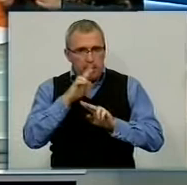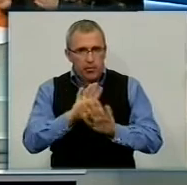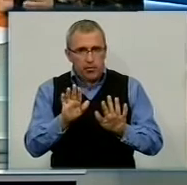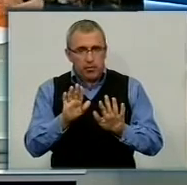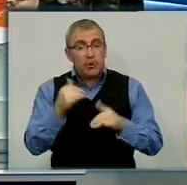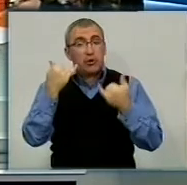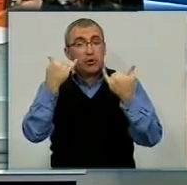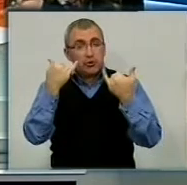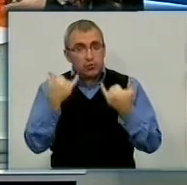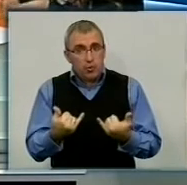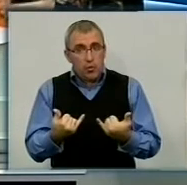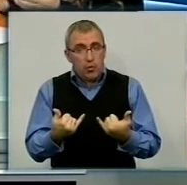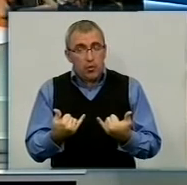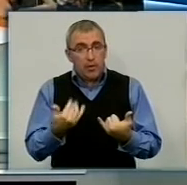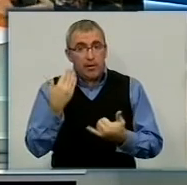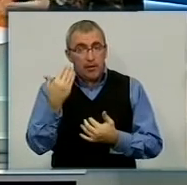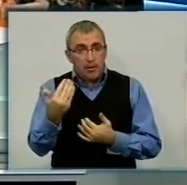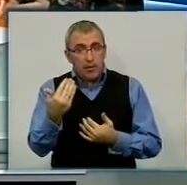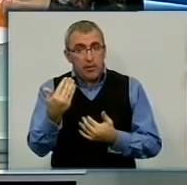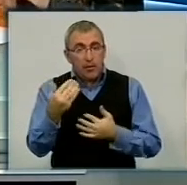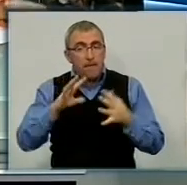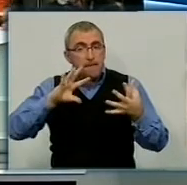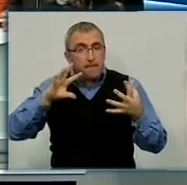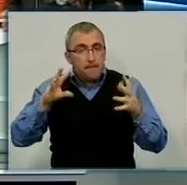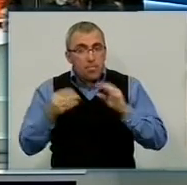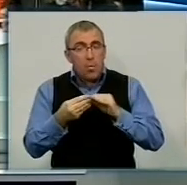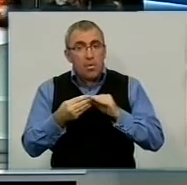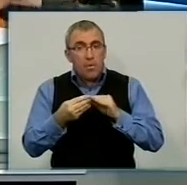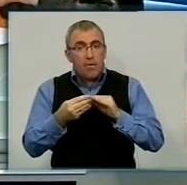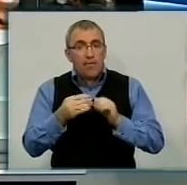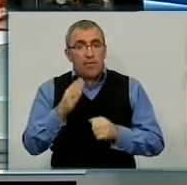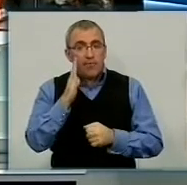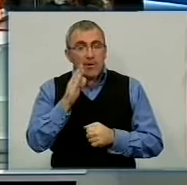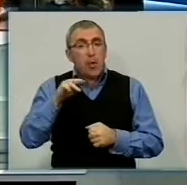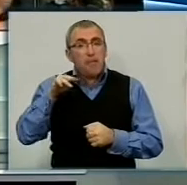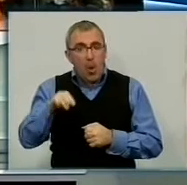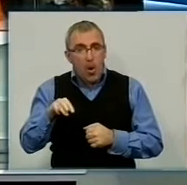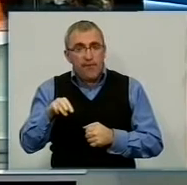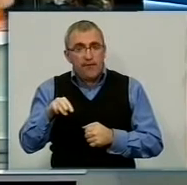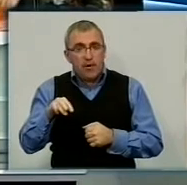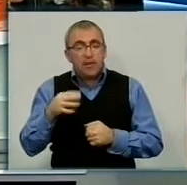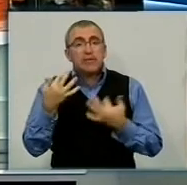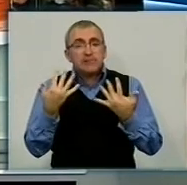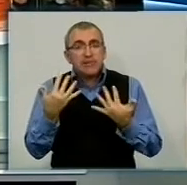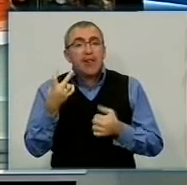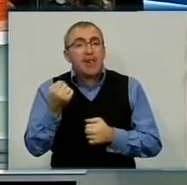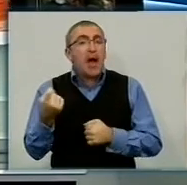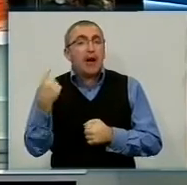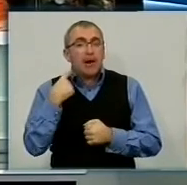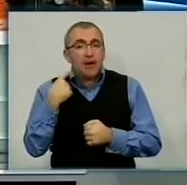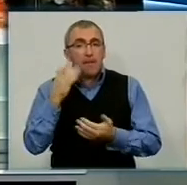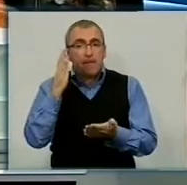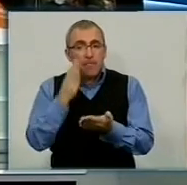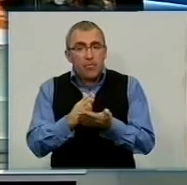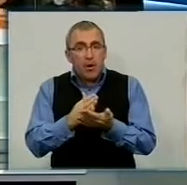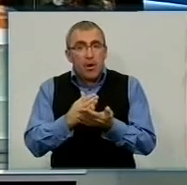і сьогодні її певним чином підсумовували Отже Віктор Миколайович скільки на Кіровоградщині маємо